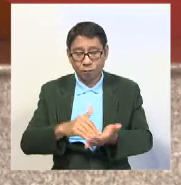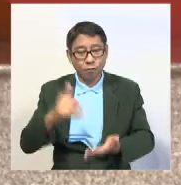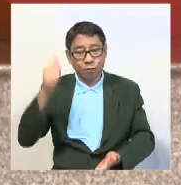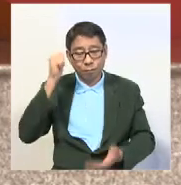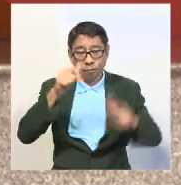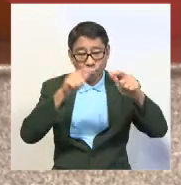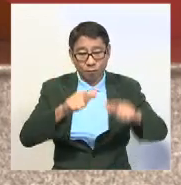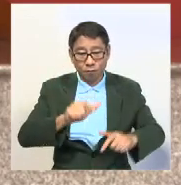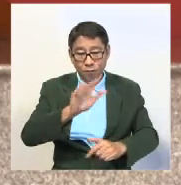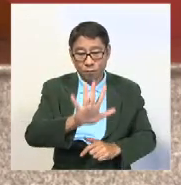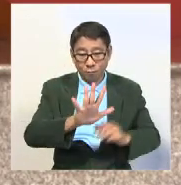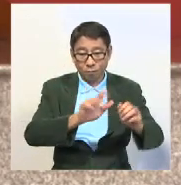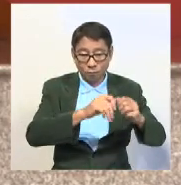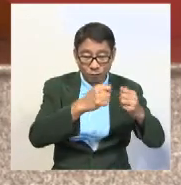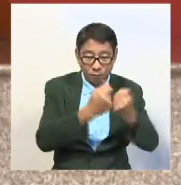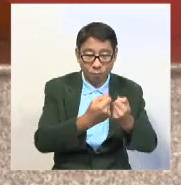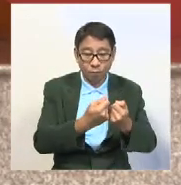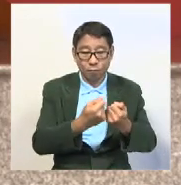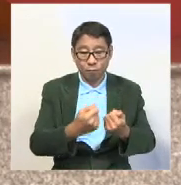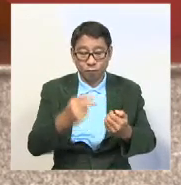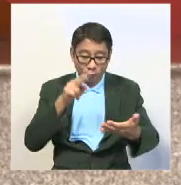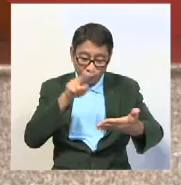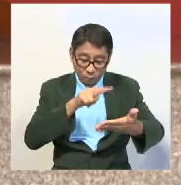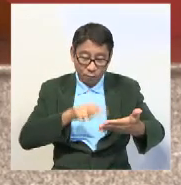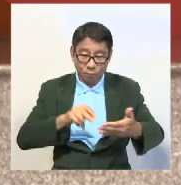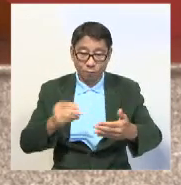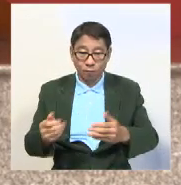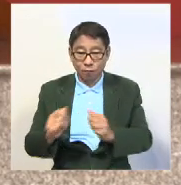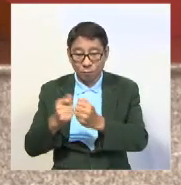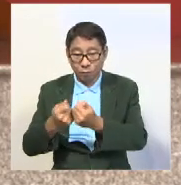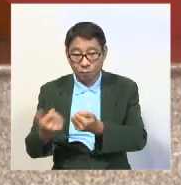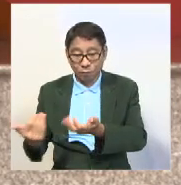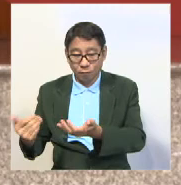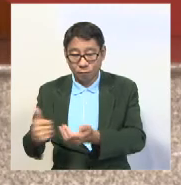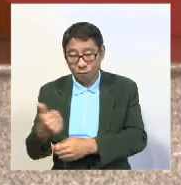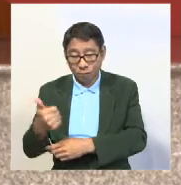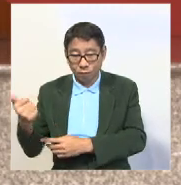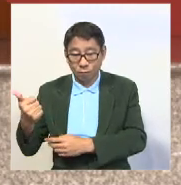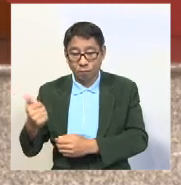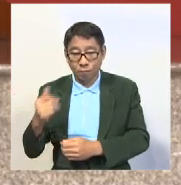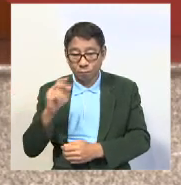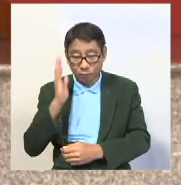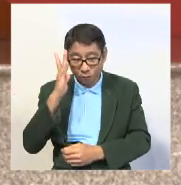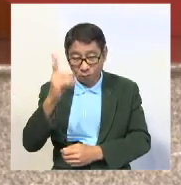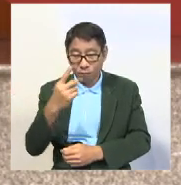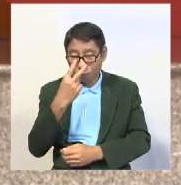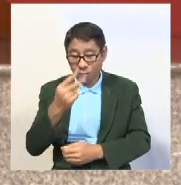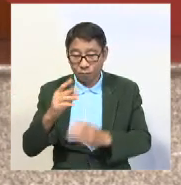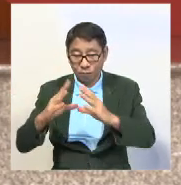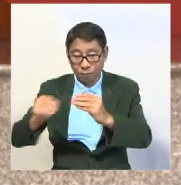ไปทั้งหมด5อำเภอแล้วก็จะมีการพิจารณาอำเภออื่นด้วยหรือไม่ก็พวกนี้รอฟังความก้าวหน้าผลการประชุมนะครับ